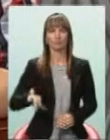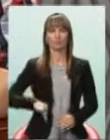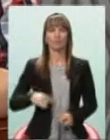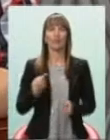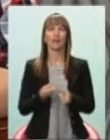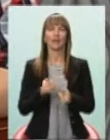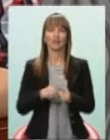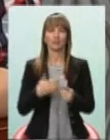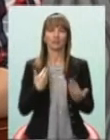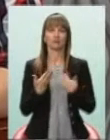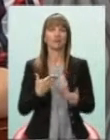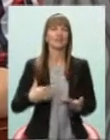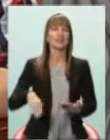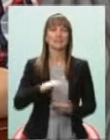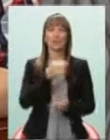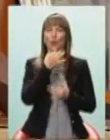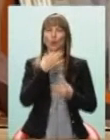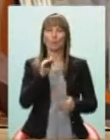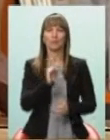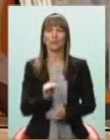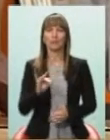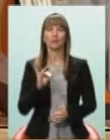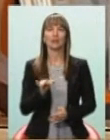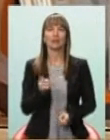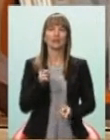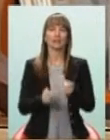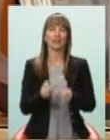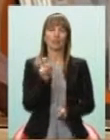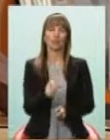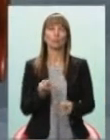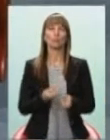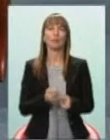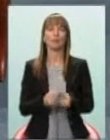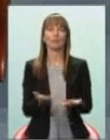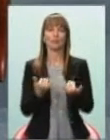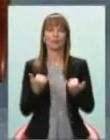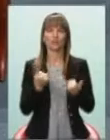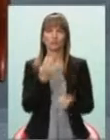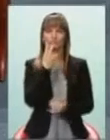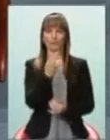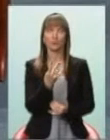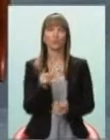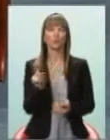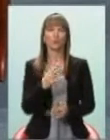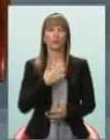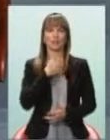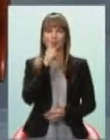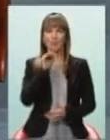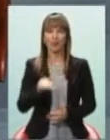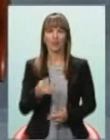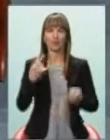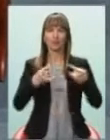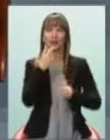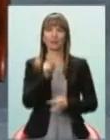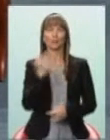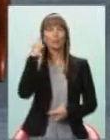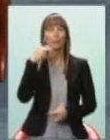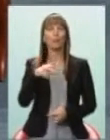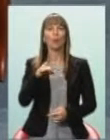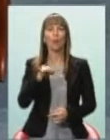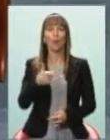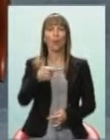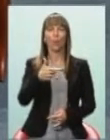взагалі притаманно всім будь-яким дітям, ну і також іноді людям. Тож, давайте зараз переглянемо загалом, що наші маленькі телеглядачі думають про